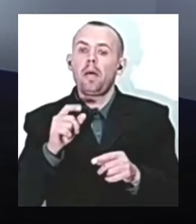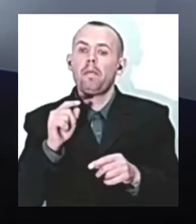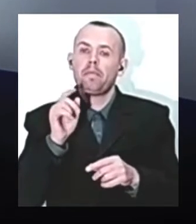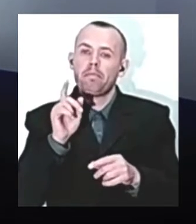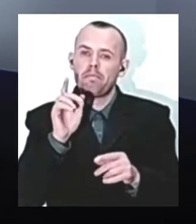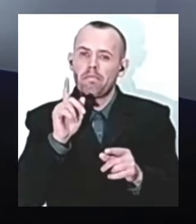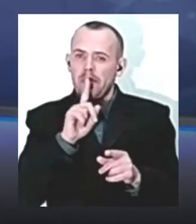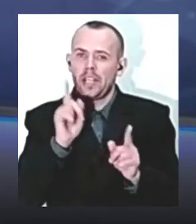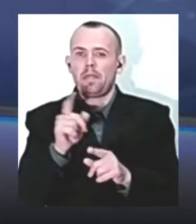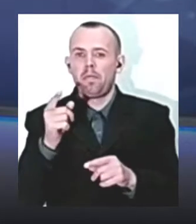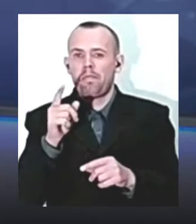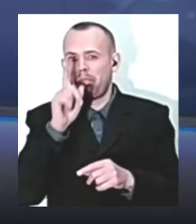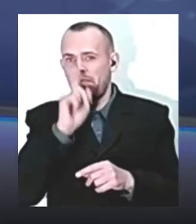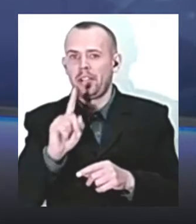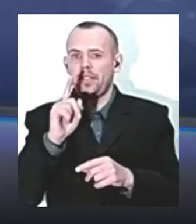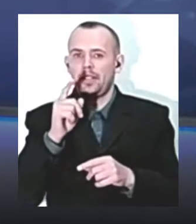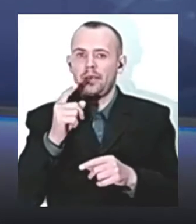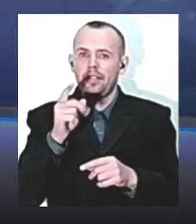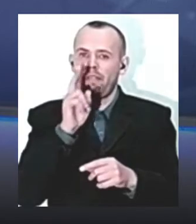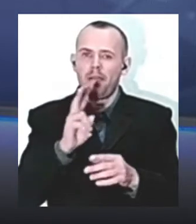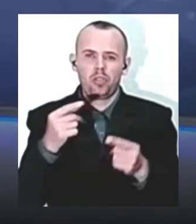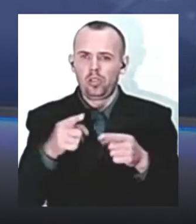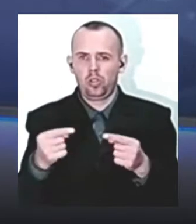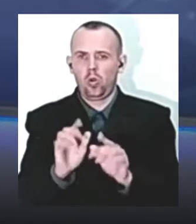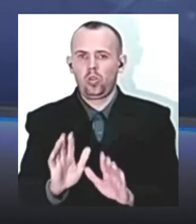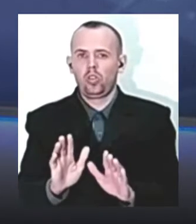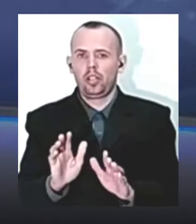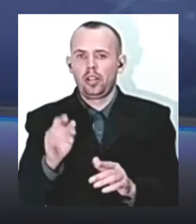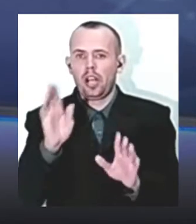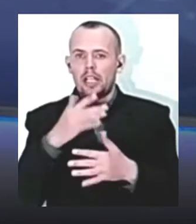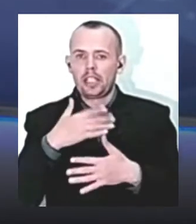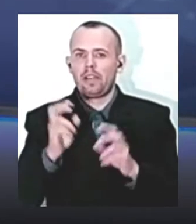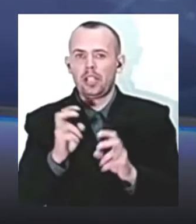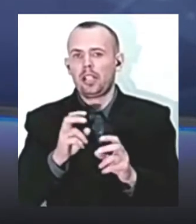півтора, два, це точно в кисневих станціях не буде. Тому